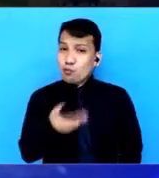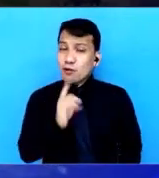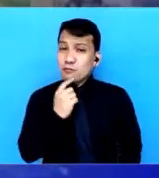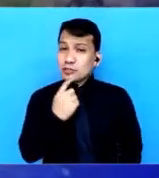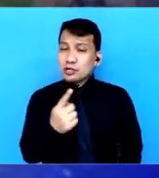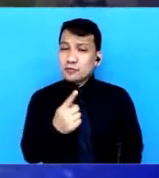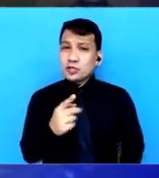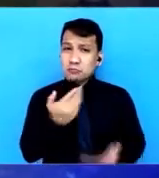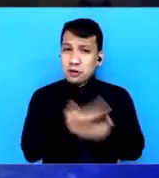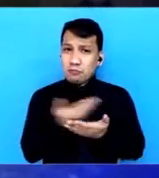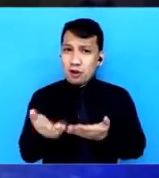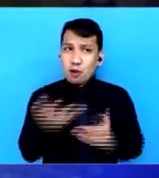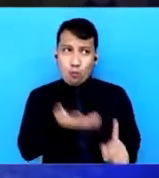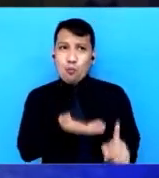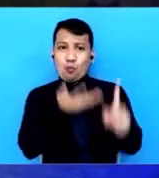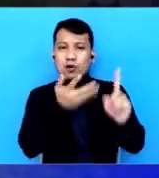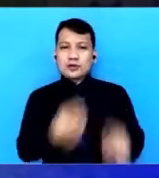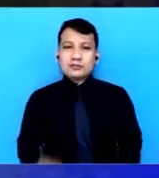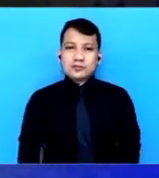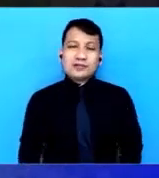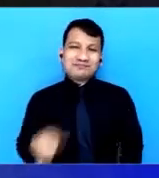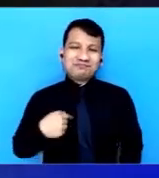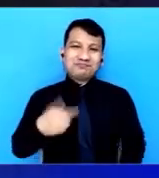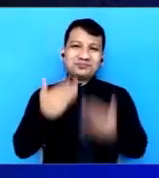bumilib sa'yo? Salamat.